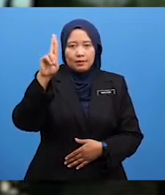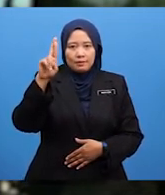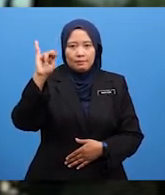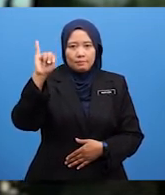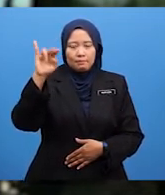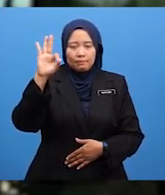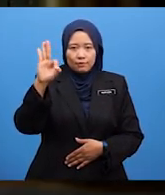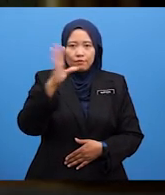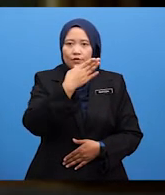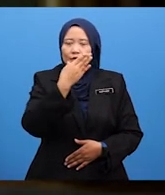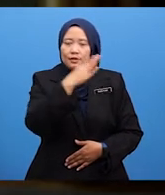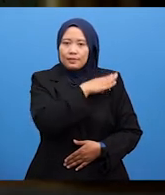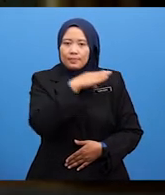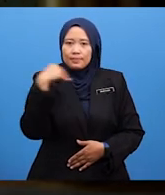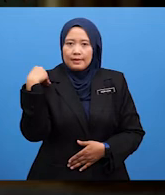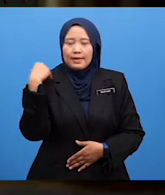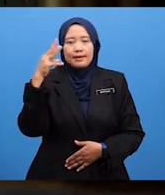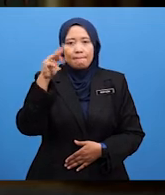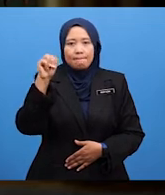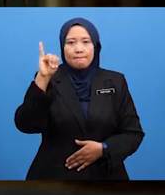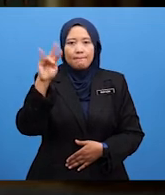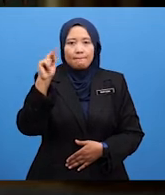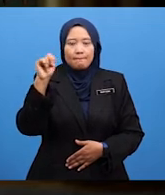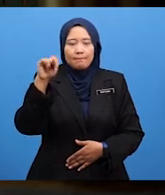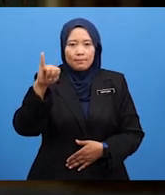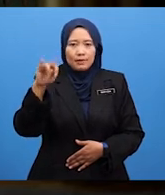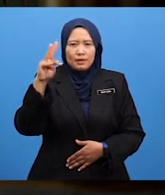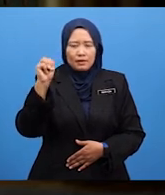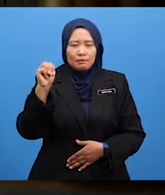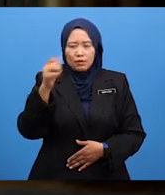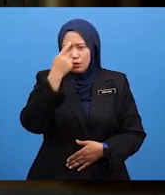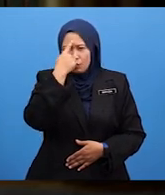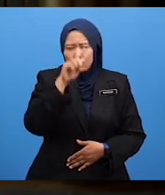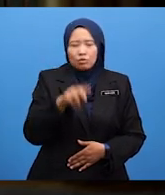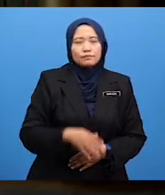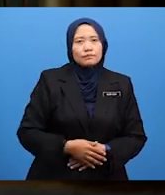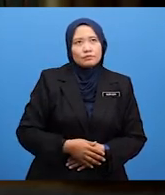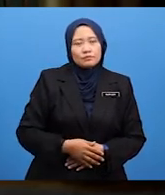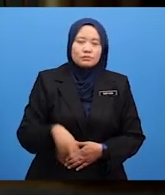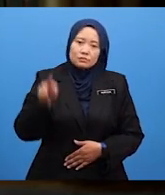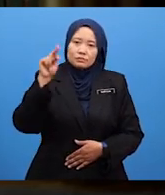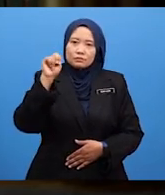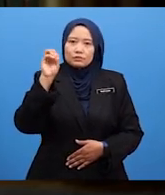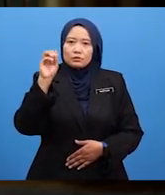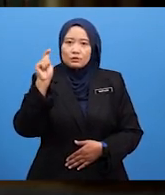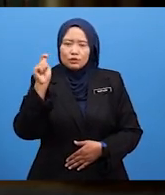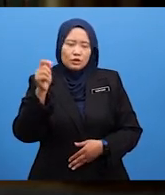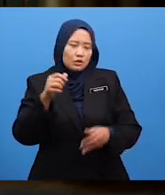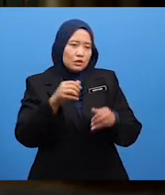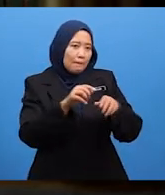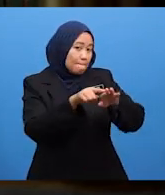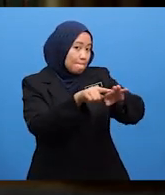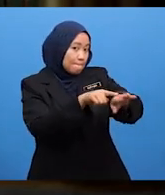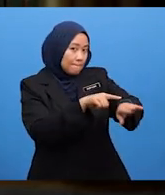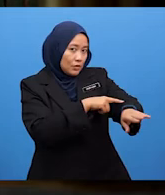mengikut kesesuaian lagu. Jadi kalau kita mainkan sesuatu lagu ataupun not yang panjang seperti minim atau semi brief, kita boleh menggunakan